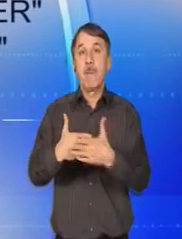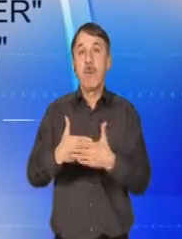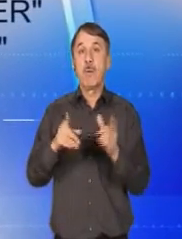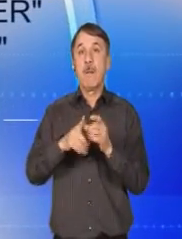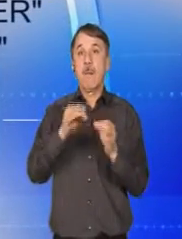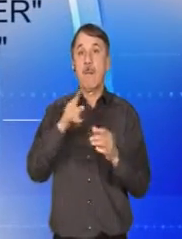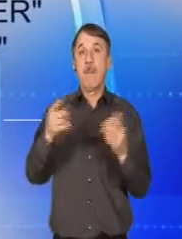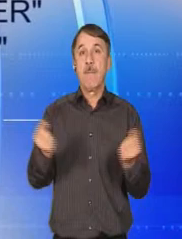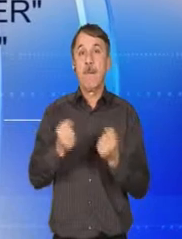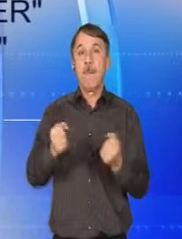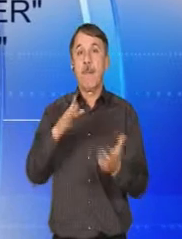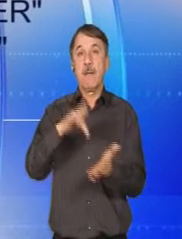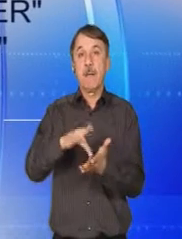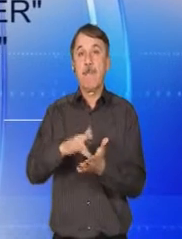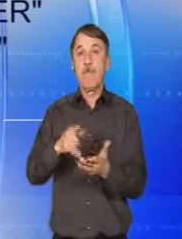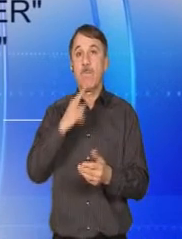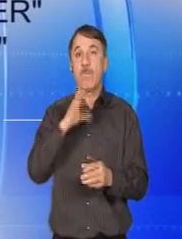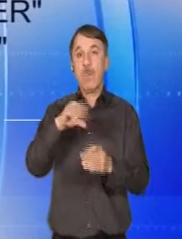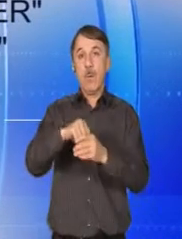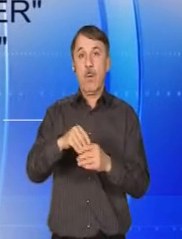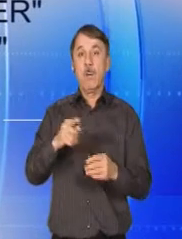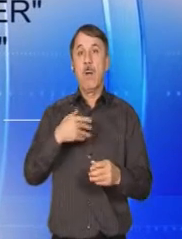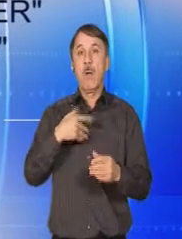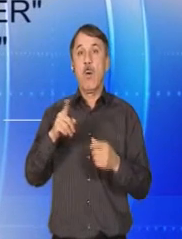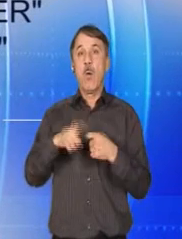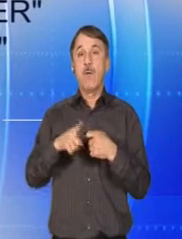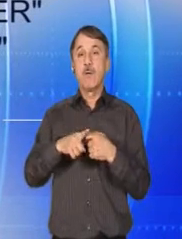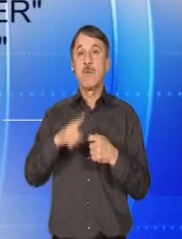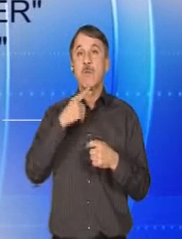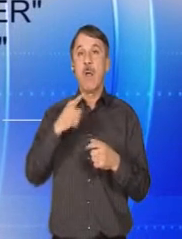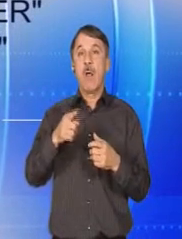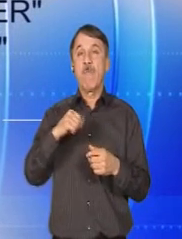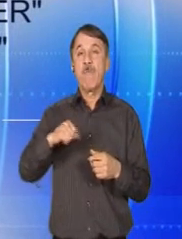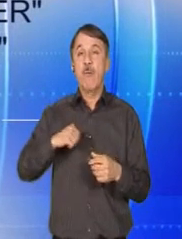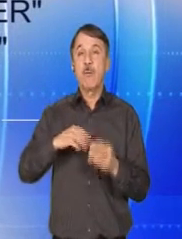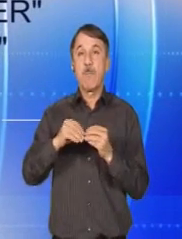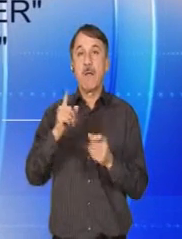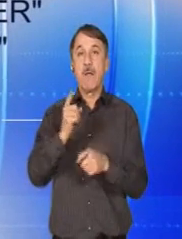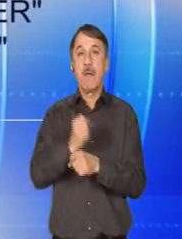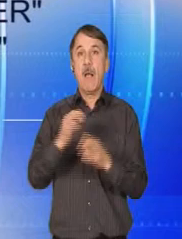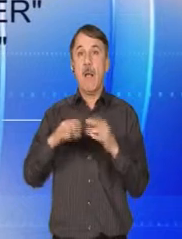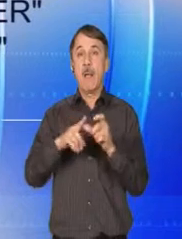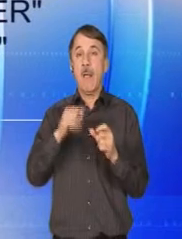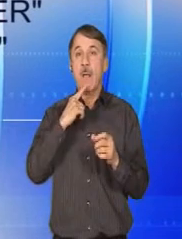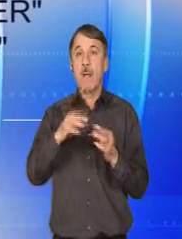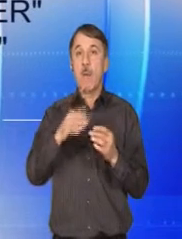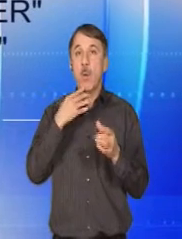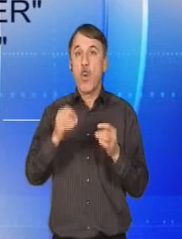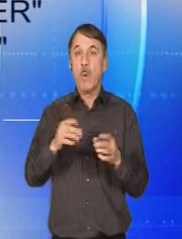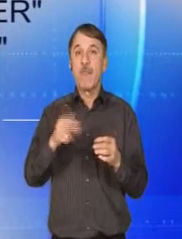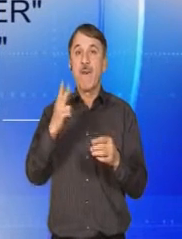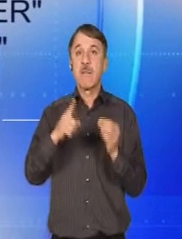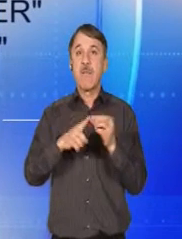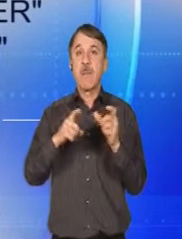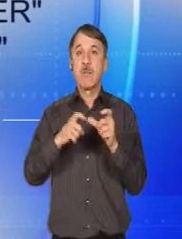Krkljuša, Maslačak u Narodnog fronta, Zvončica u Save Kovačevića, Vila u Vojvođanskih brigada, Pčelica u